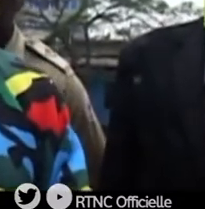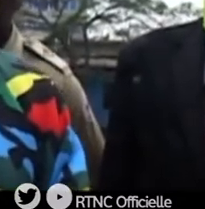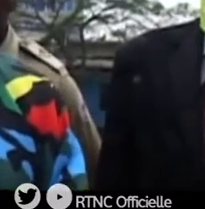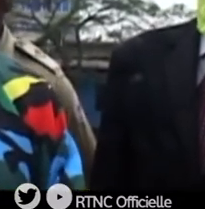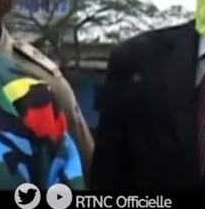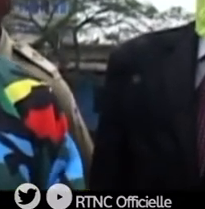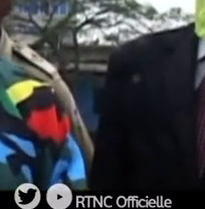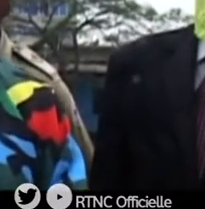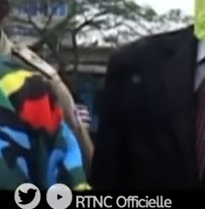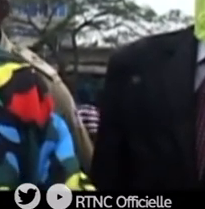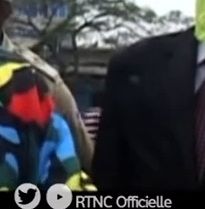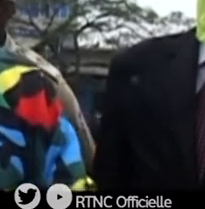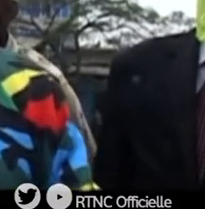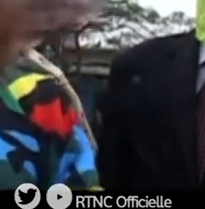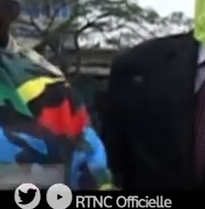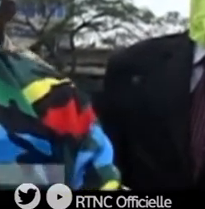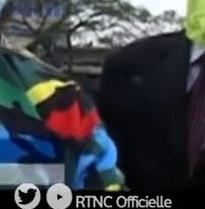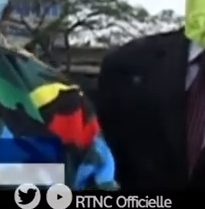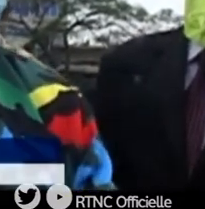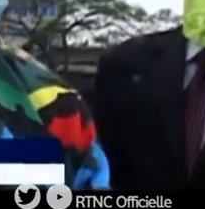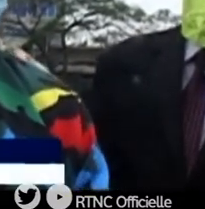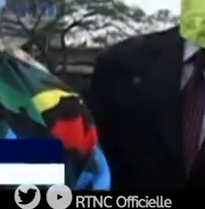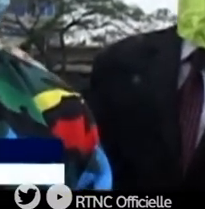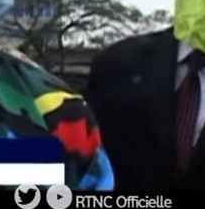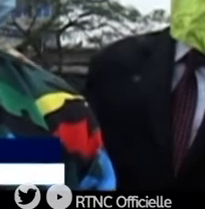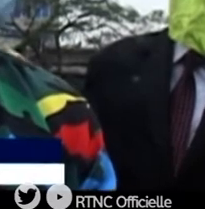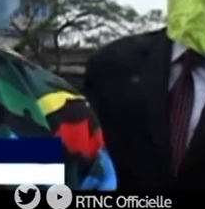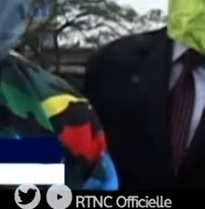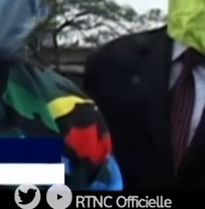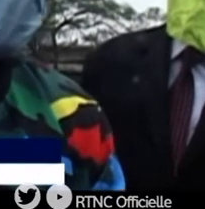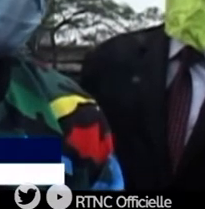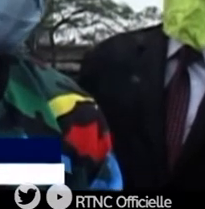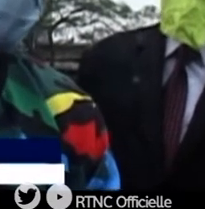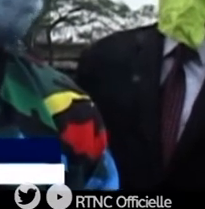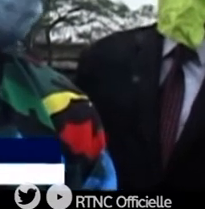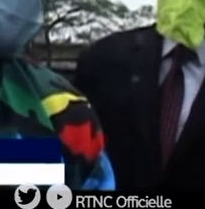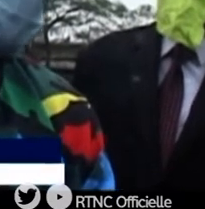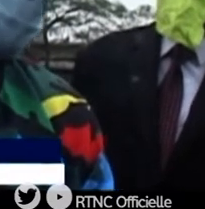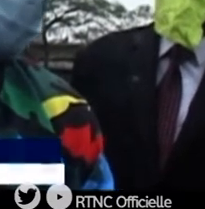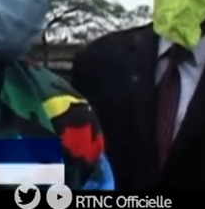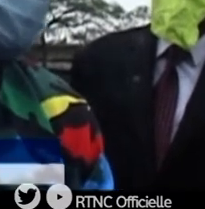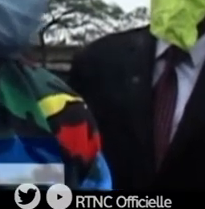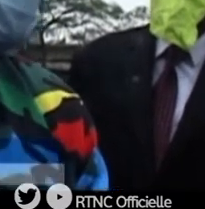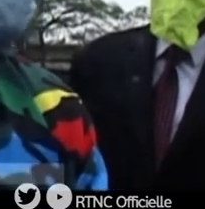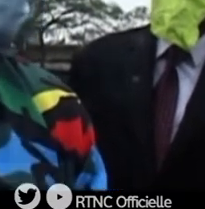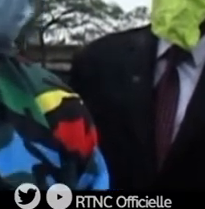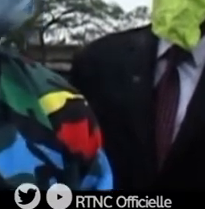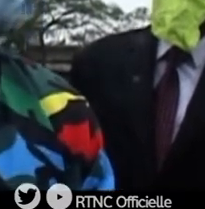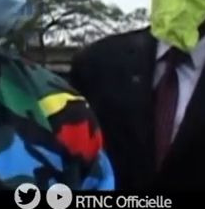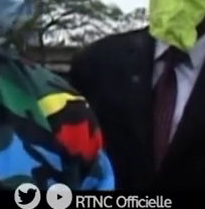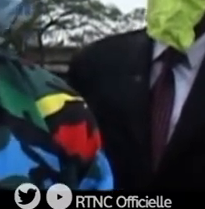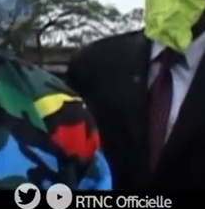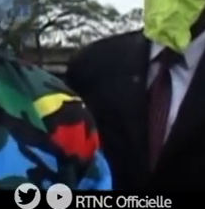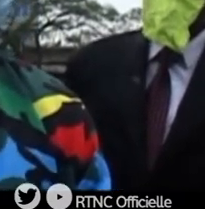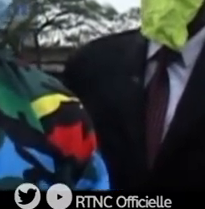8. C'est encore augmenté. La femme me disait que non. Allez consulter votre médecin